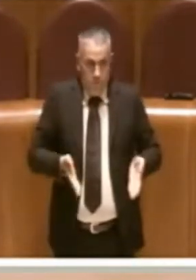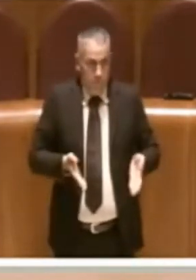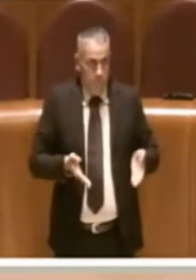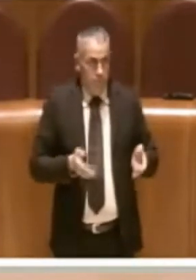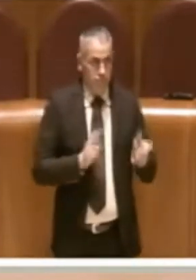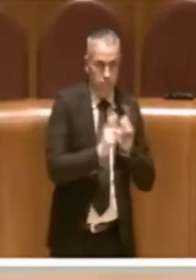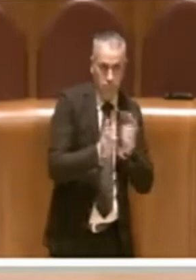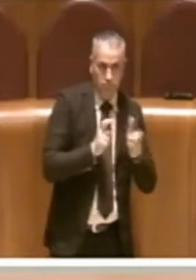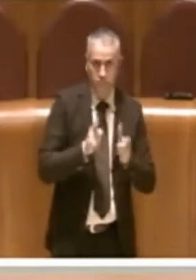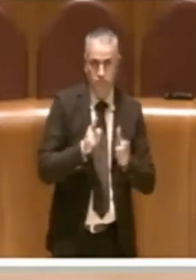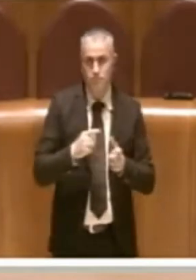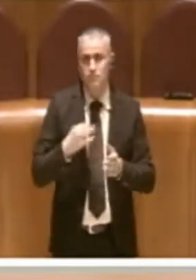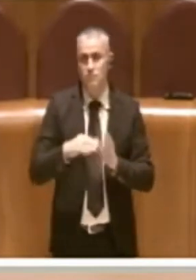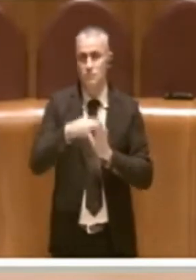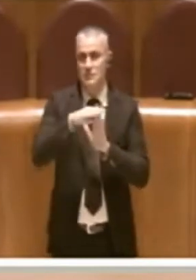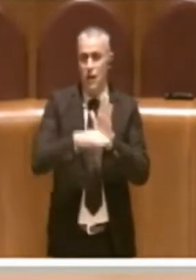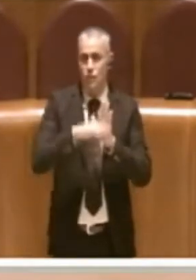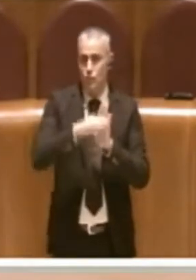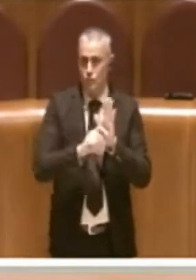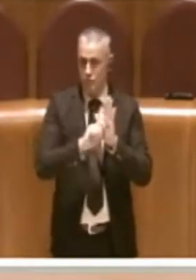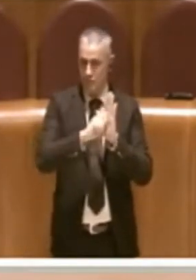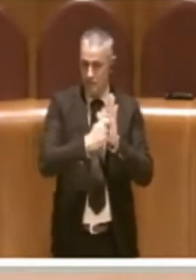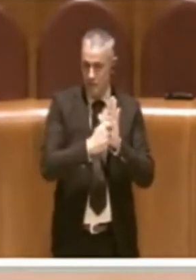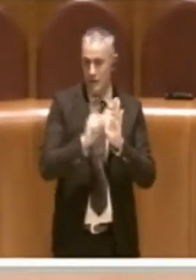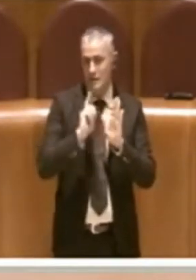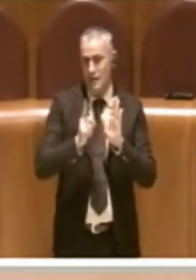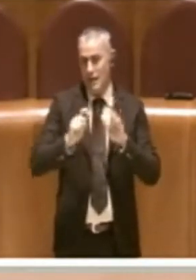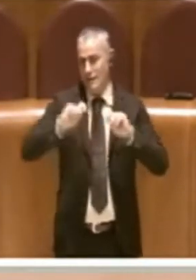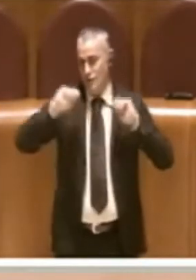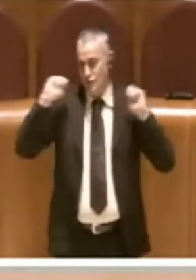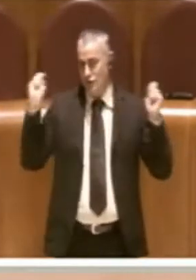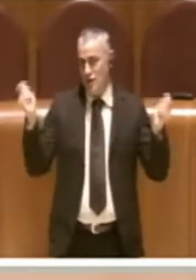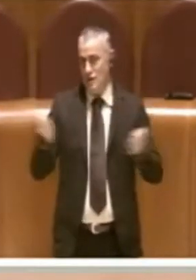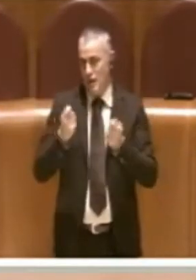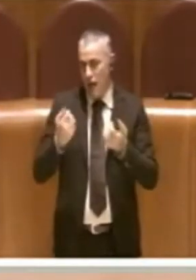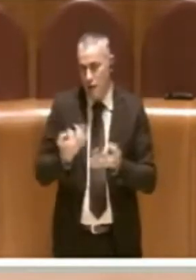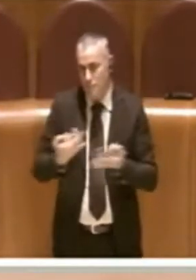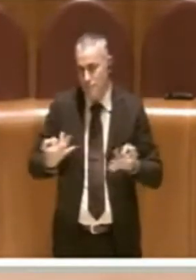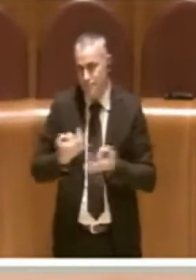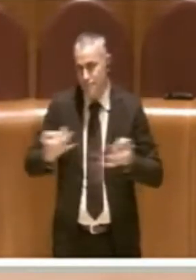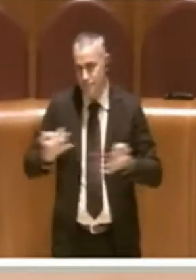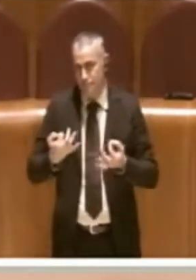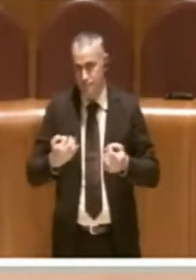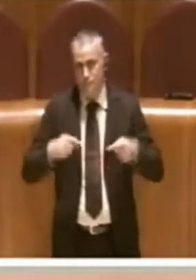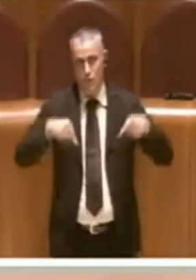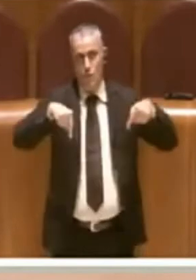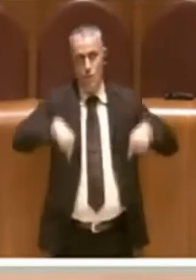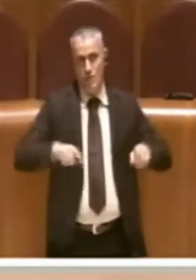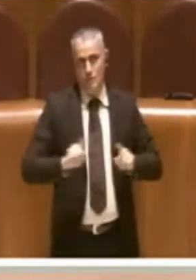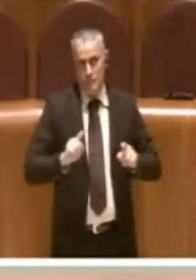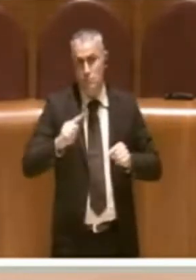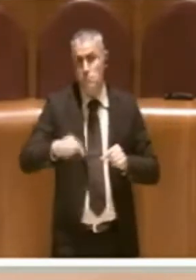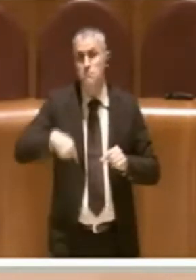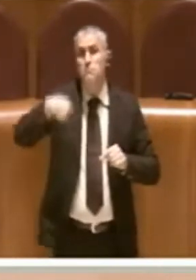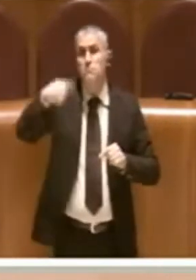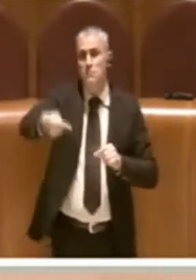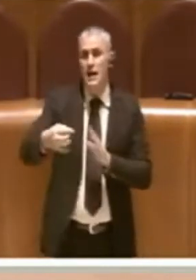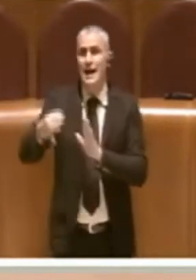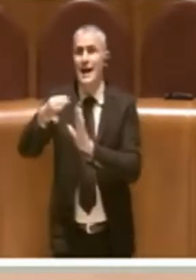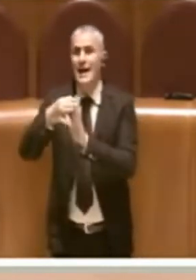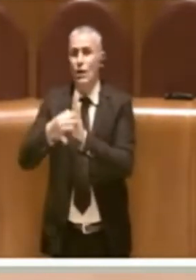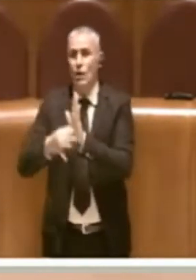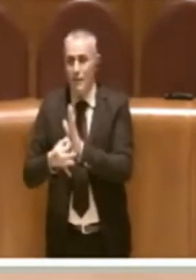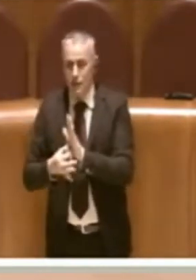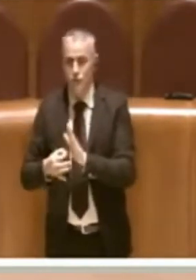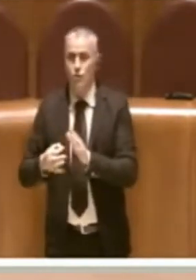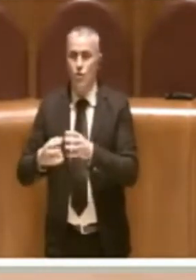oggi, una modifica statutaria deve essere generica, non può essere questa la sede, ma lo sarà il regolamento per gli impianti sportivi